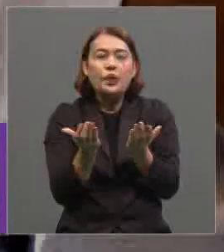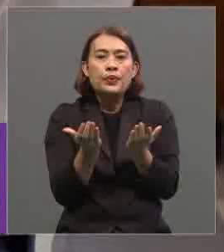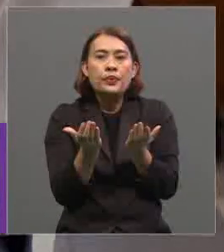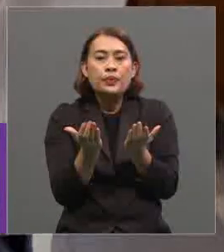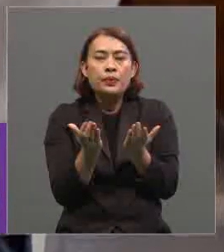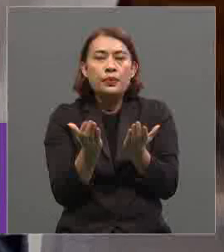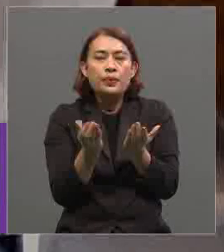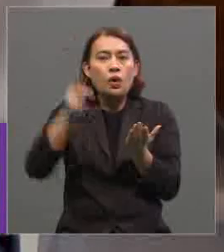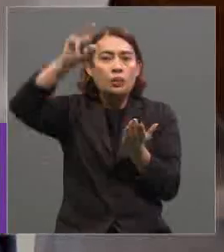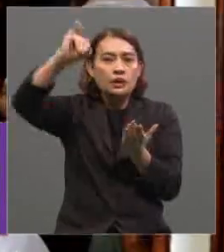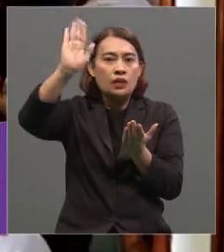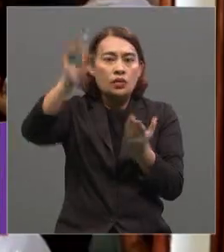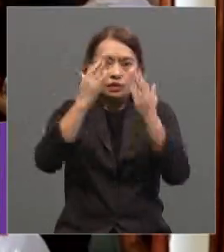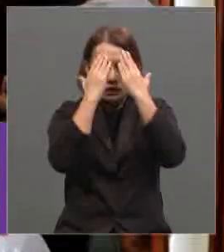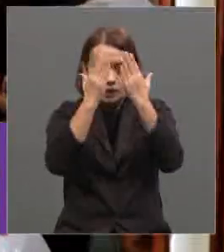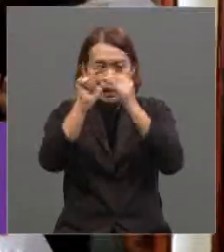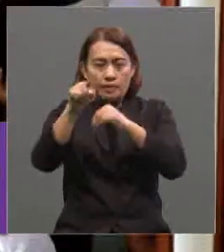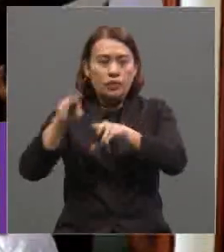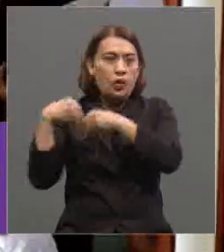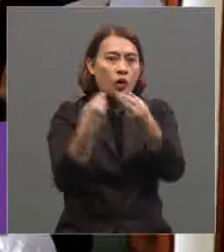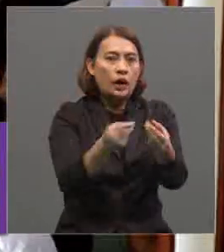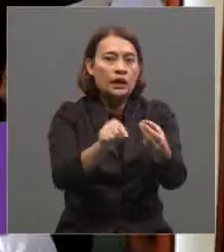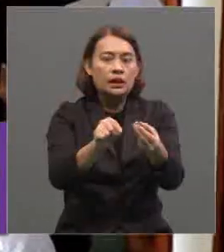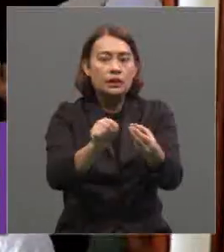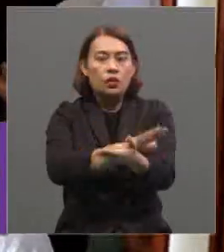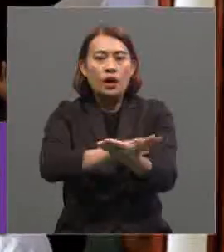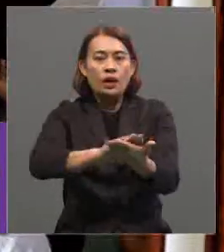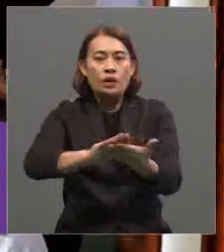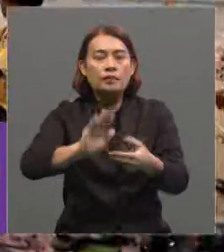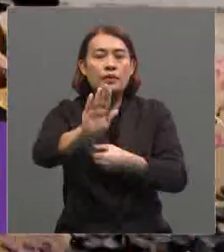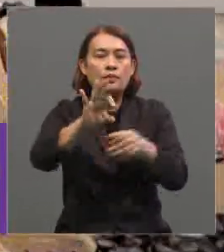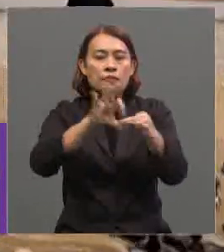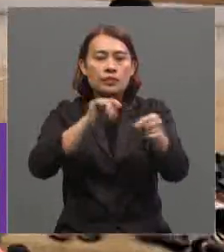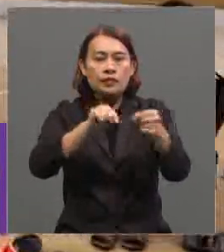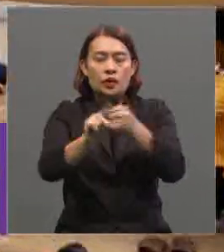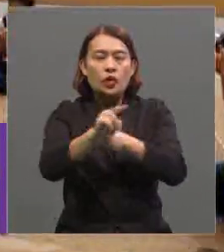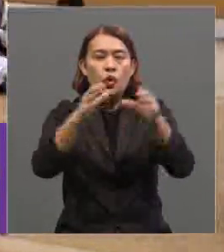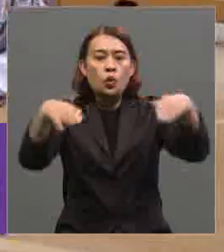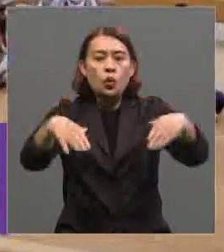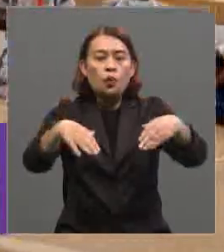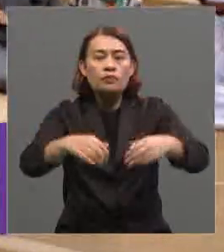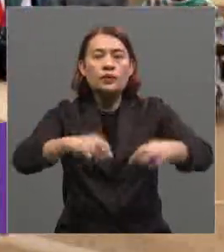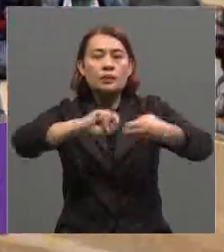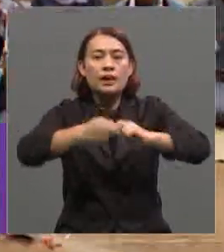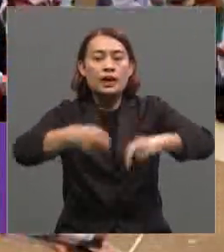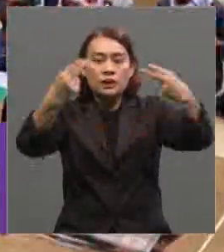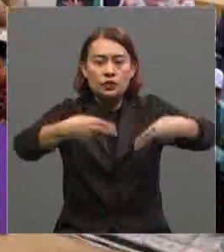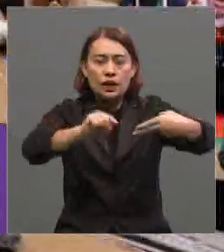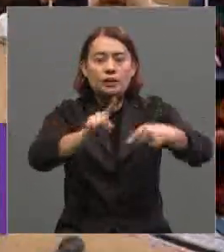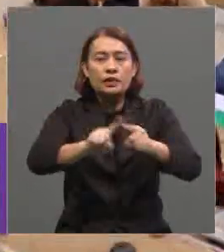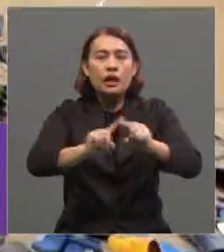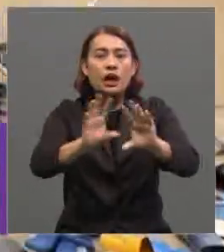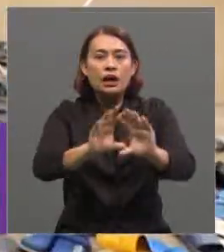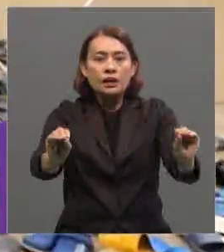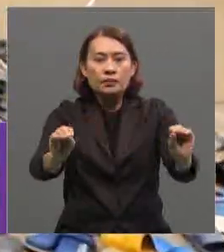าะขอให้เกิดความสงบสุขและความปลอดภัยแก่ชาวปาเลสไตน์ในเขตฉนวนกาซาที่กำลังเกิดสงครามต่อสู้กันอย่างหนักท